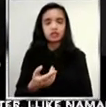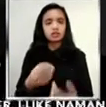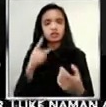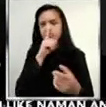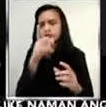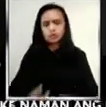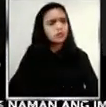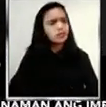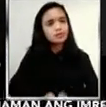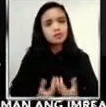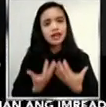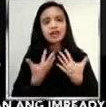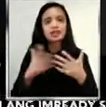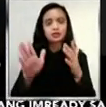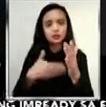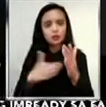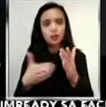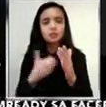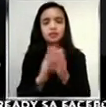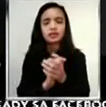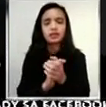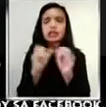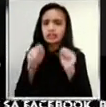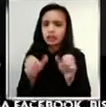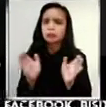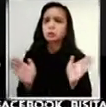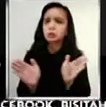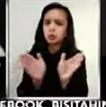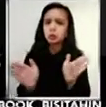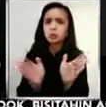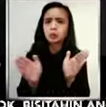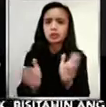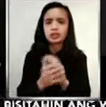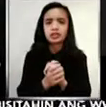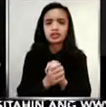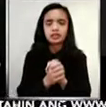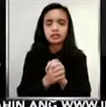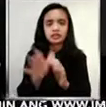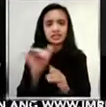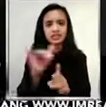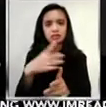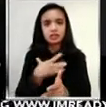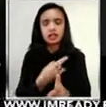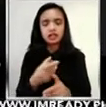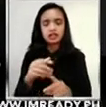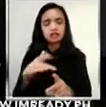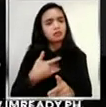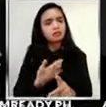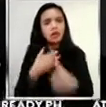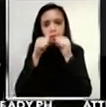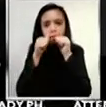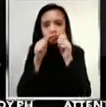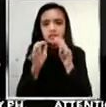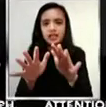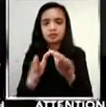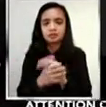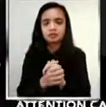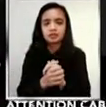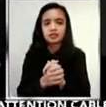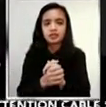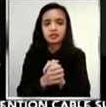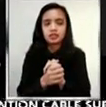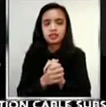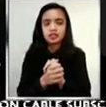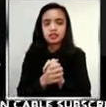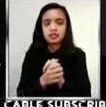yung song. Alam mo yung nakaka-motivate. Yung parang sobrang blessed lang po natin